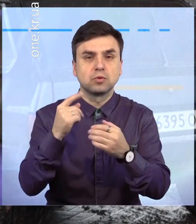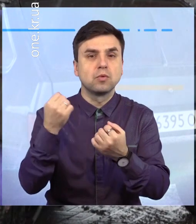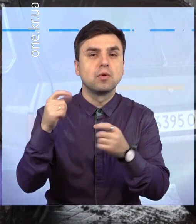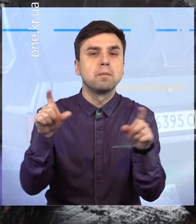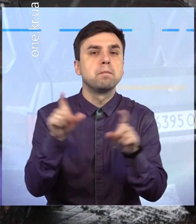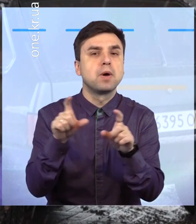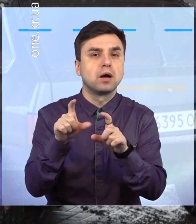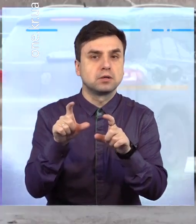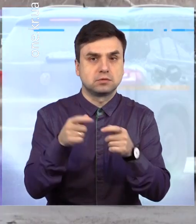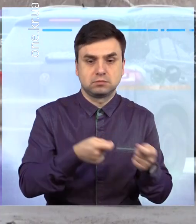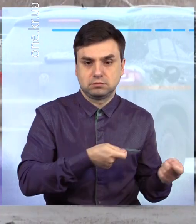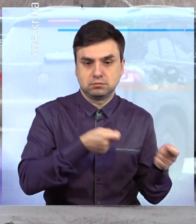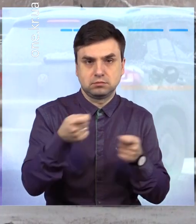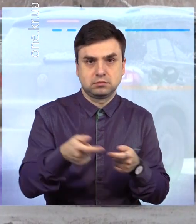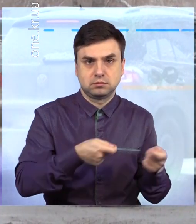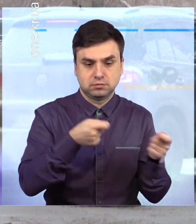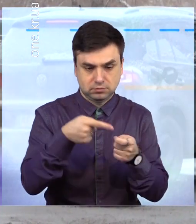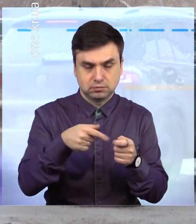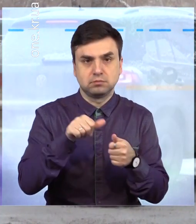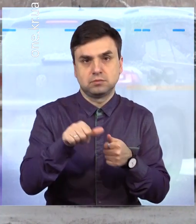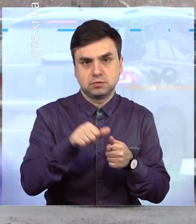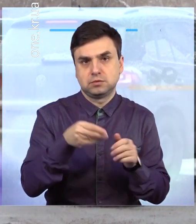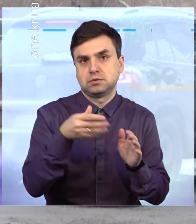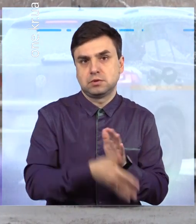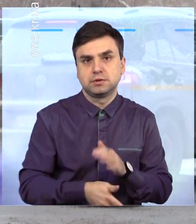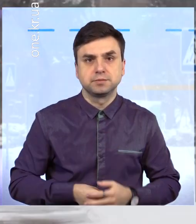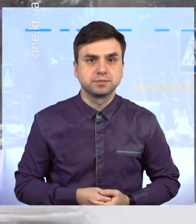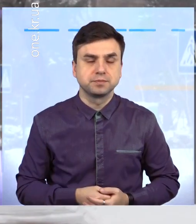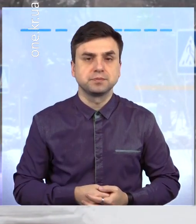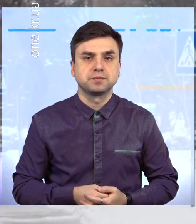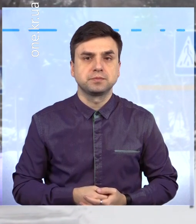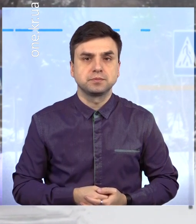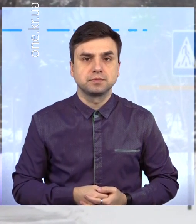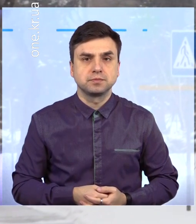без автомобільних перевезень. Маріола Акуліч, Владислав Зіньковський, Перший міський.